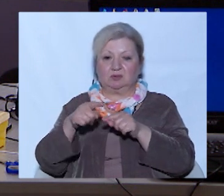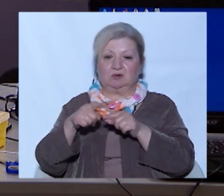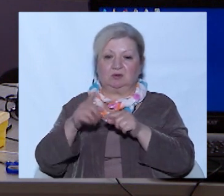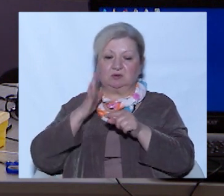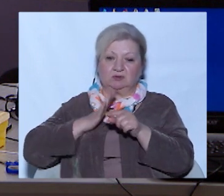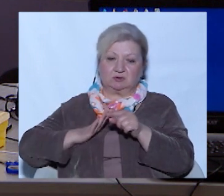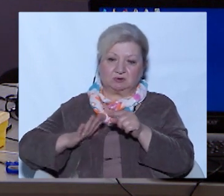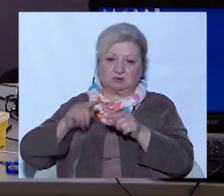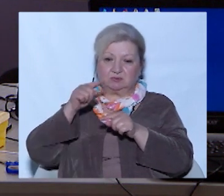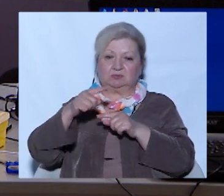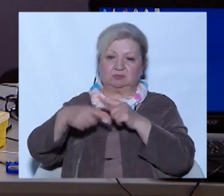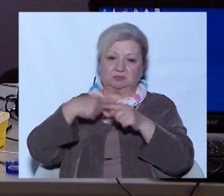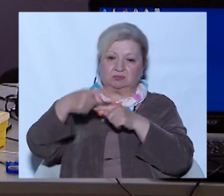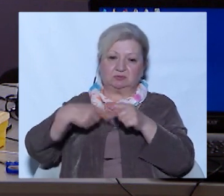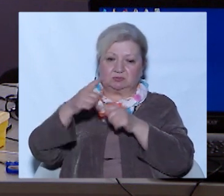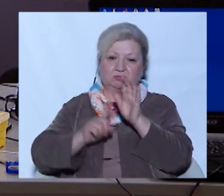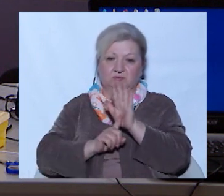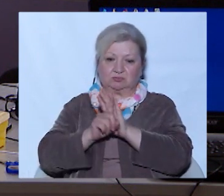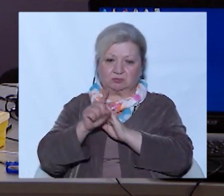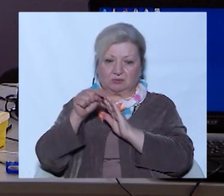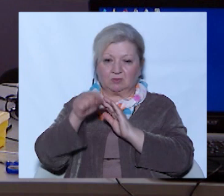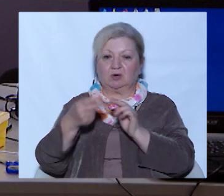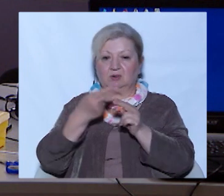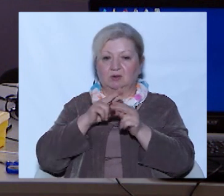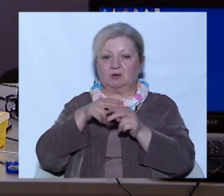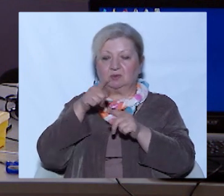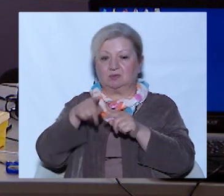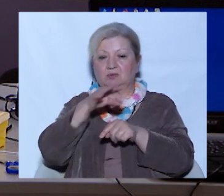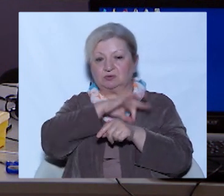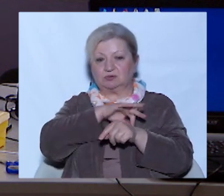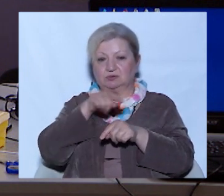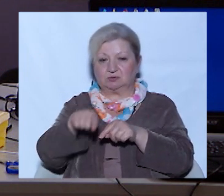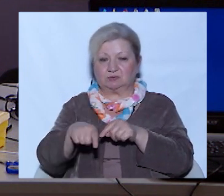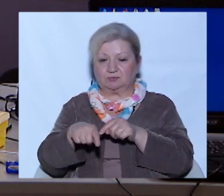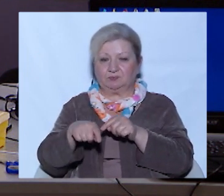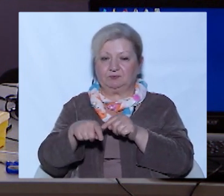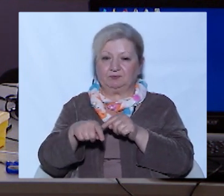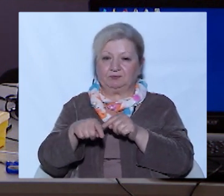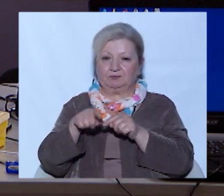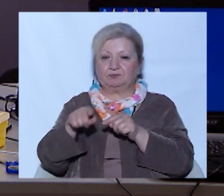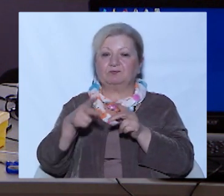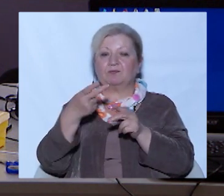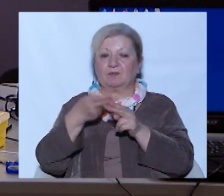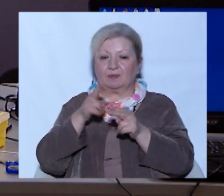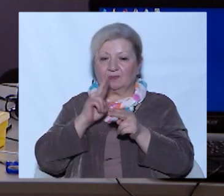ატრიალებს იძულებულად, იძულებით მოძრაობაში მოხავს და ამის შედეგად